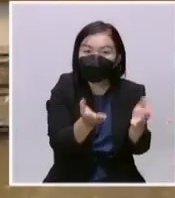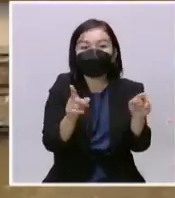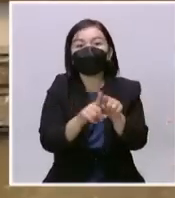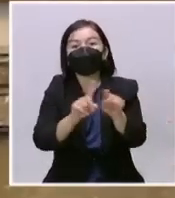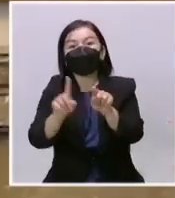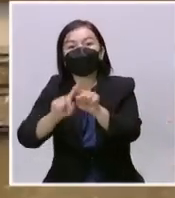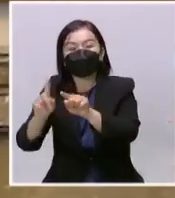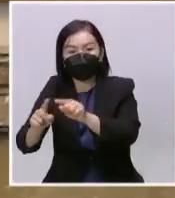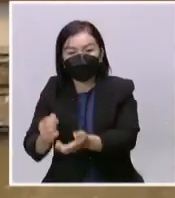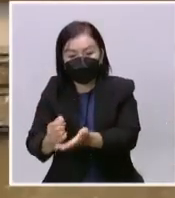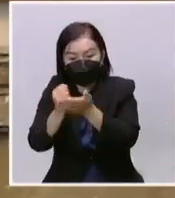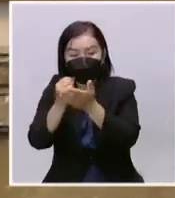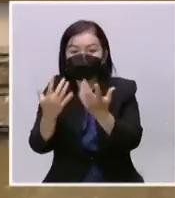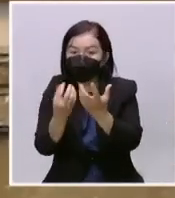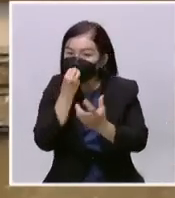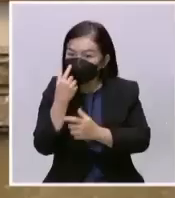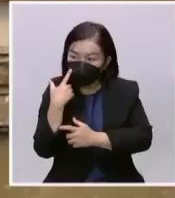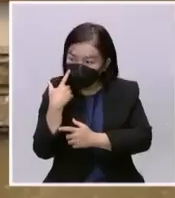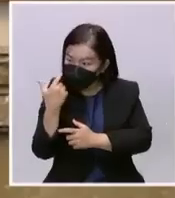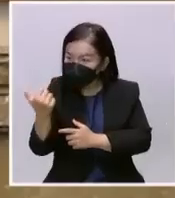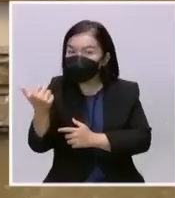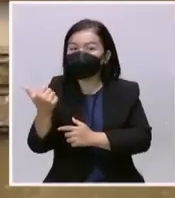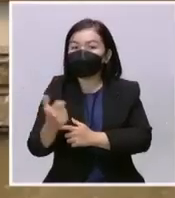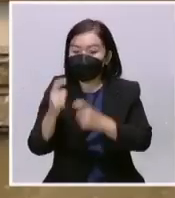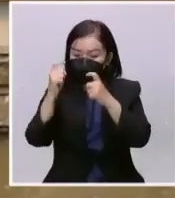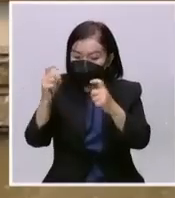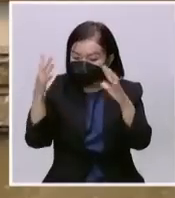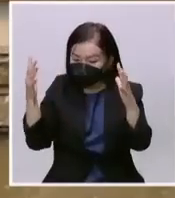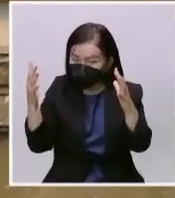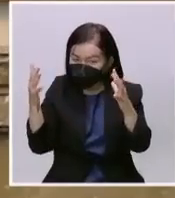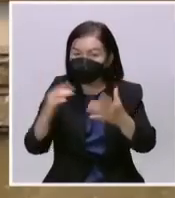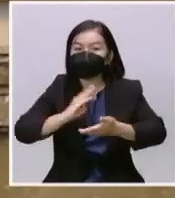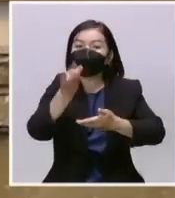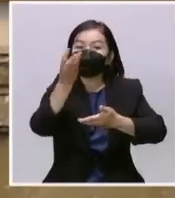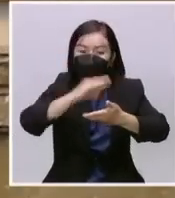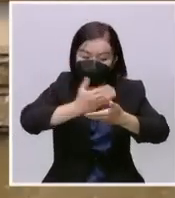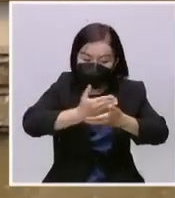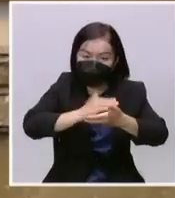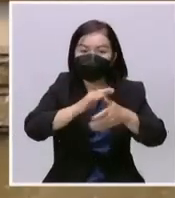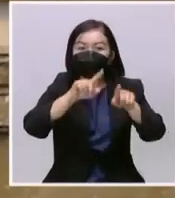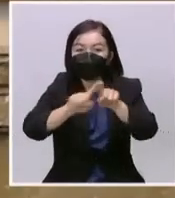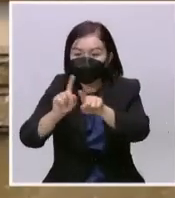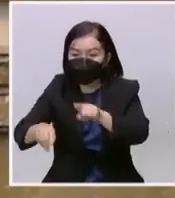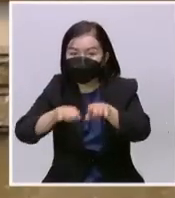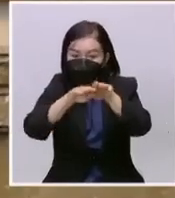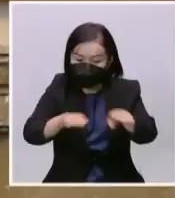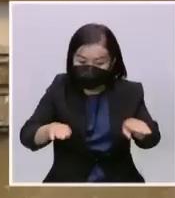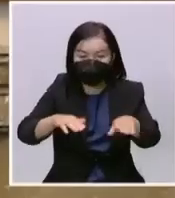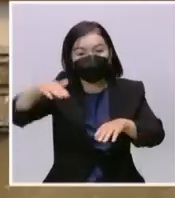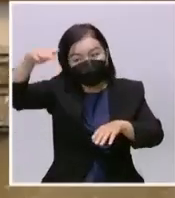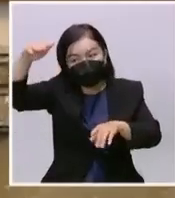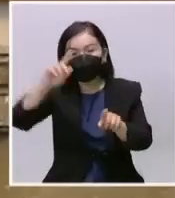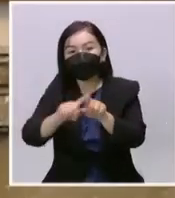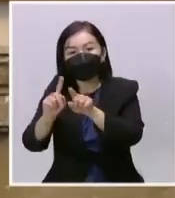ะครับและรสชาติอร่อยปลอดภัยนะครับไม่ว่าเด็กหรือใหญ่หรือเล็กนะครับก็